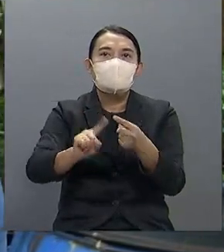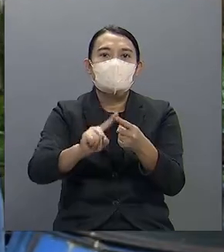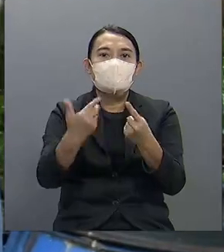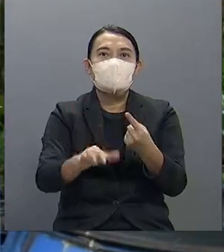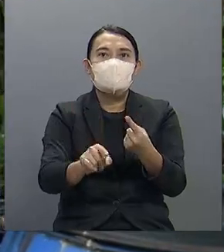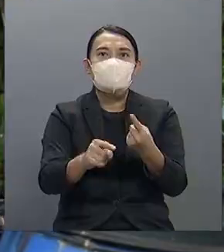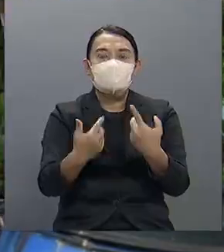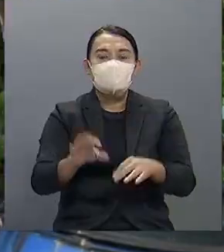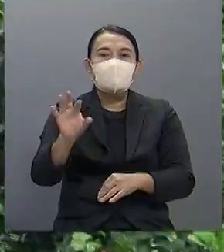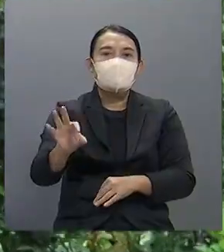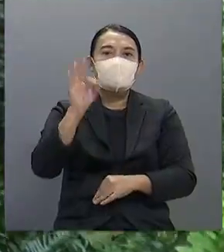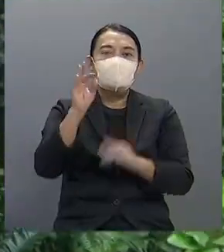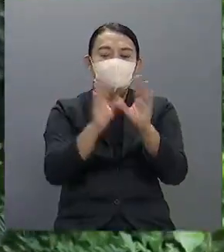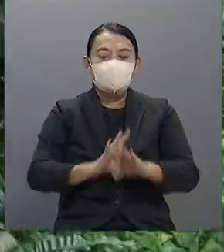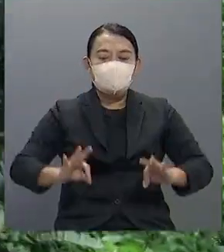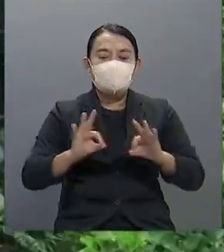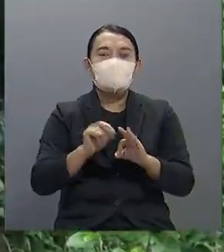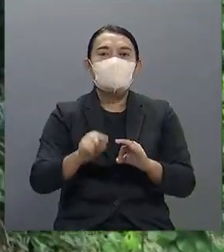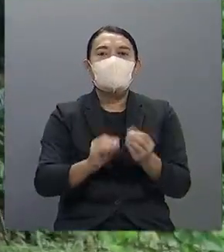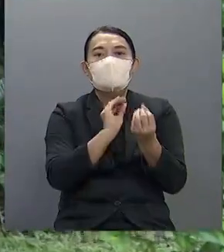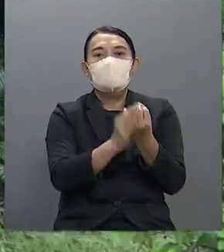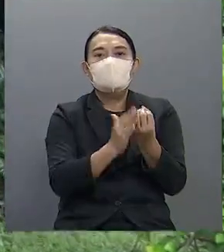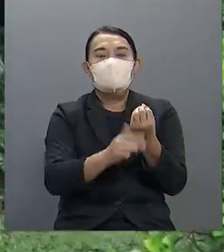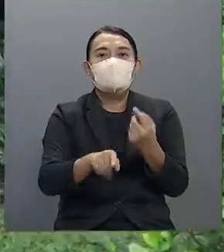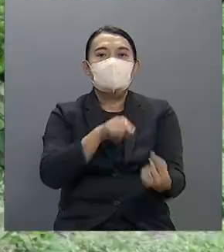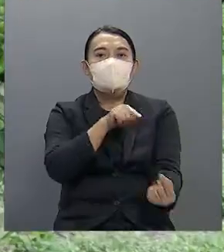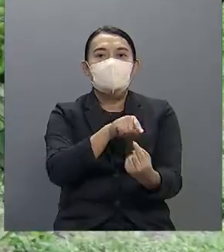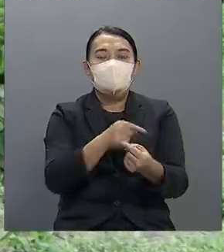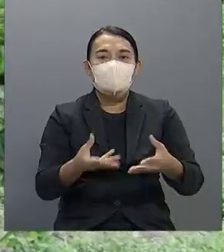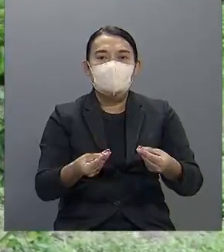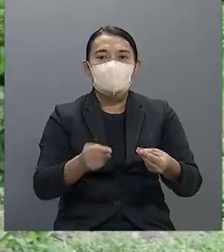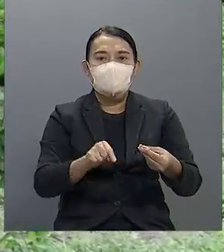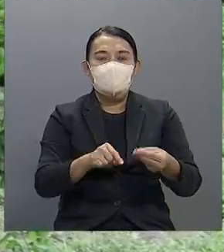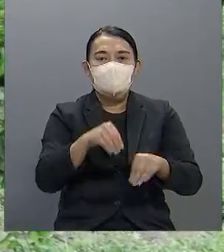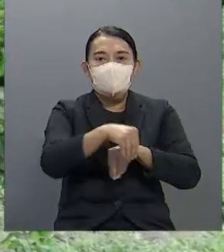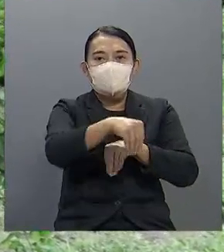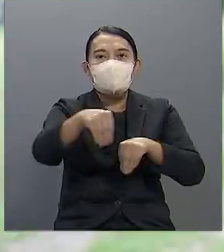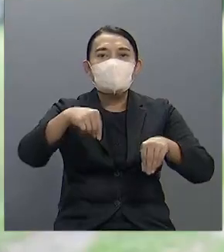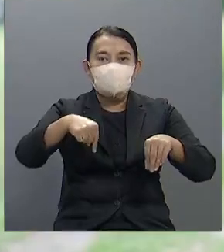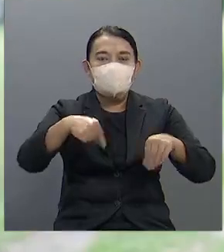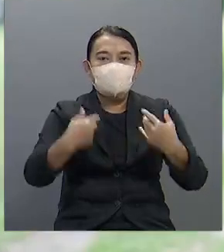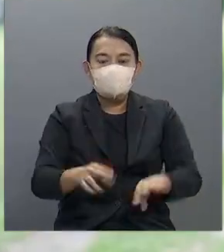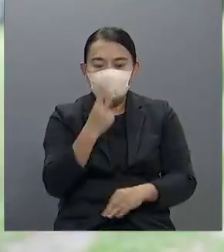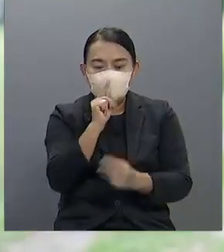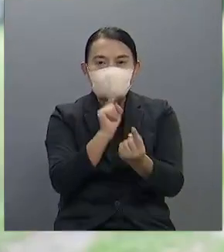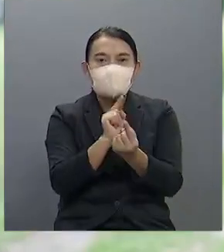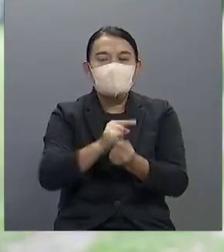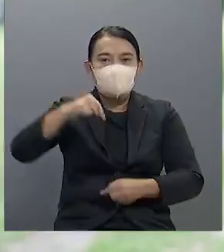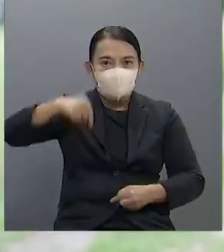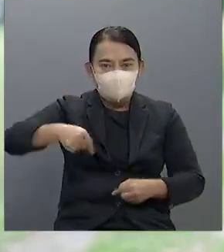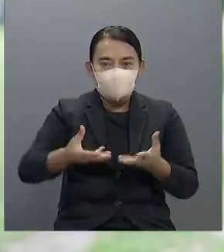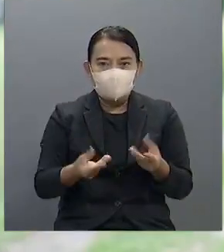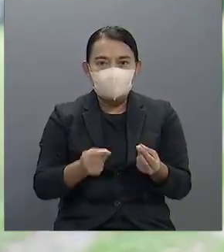ตัวพันธุ์พืชพันธุ์ผลไม้ที่เหมาะสมกับพื้นที่ของเรานำมาปลูกครับเราค้นพบว่าบ้านทุ่งกระโปรงดินส่วนใหญ่เนี่ยเหมาะกับ